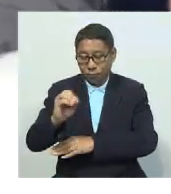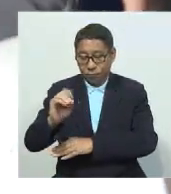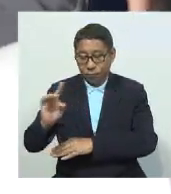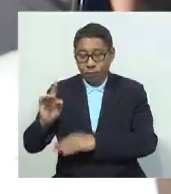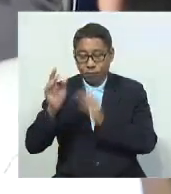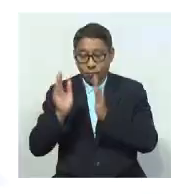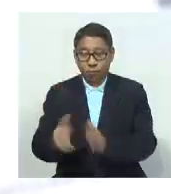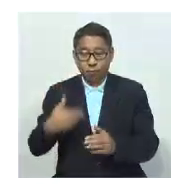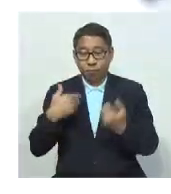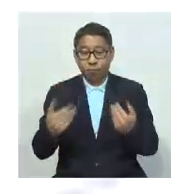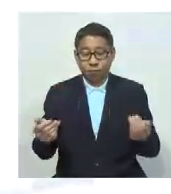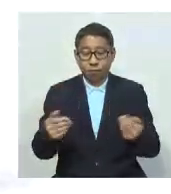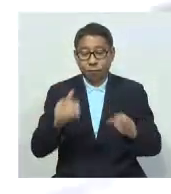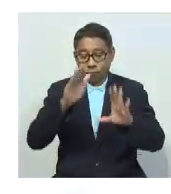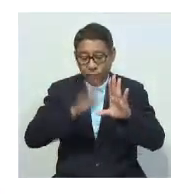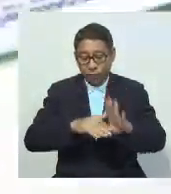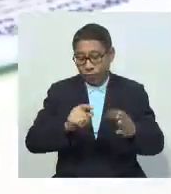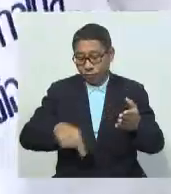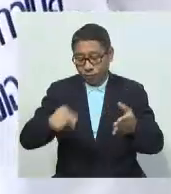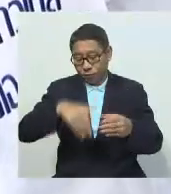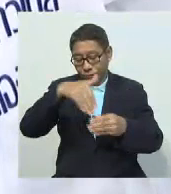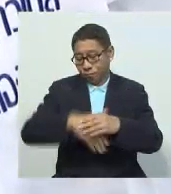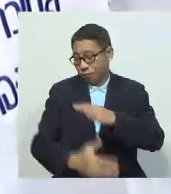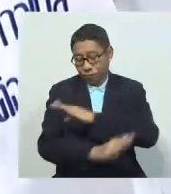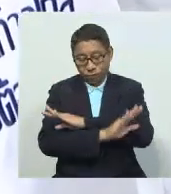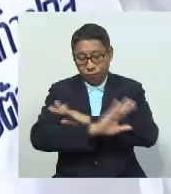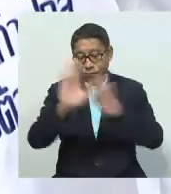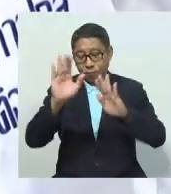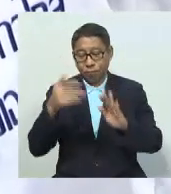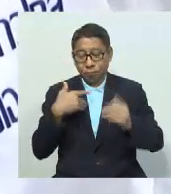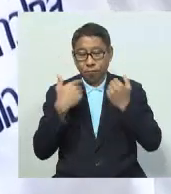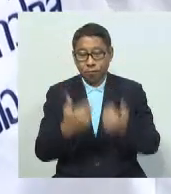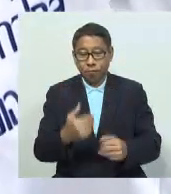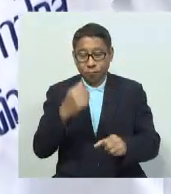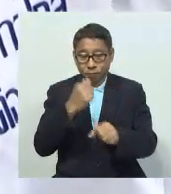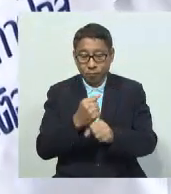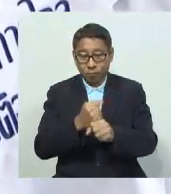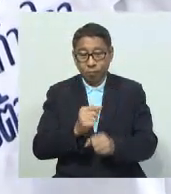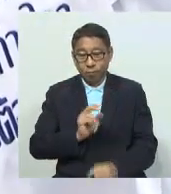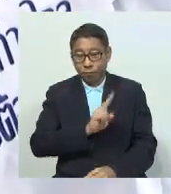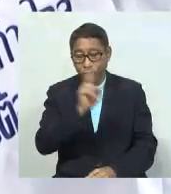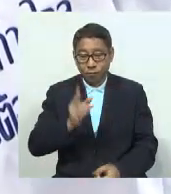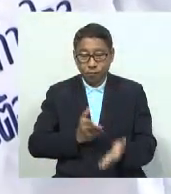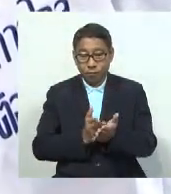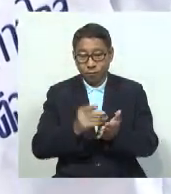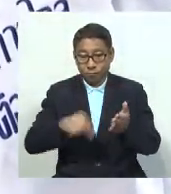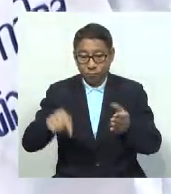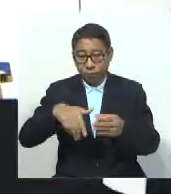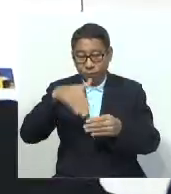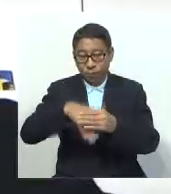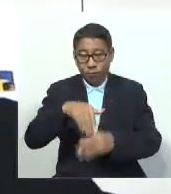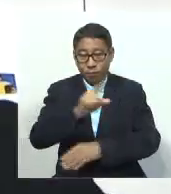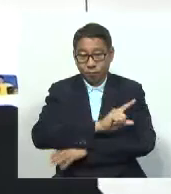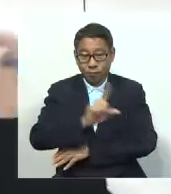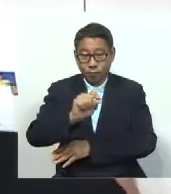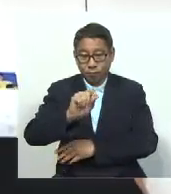นทั้งหมดไม่สามารถลงสมัครรับเลือกตั้งได้นะคะแต่ว่ายังสามารถไปใช้สิทธิ์เลือกตั้งในวัน